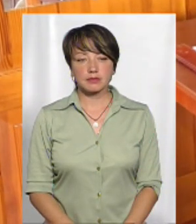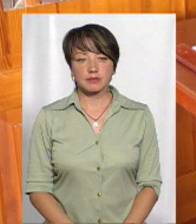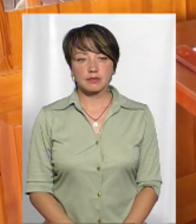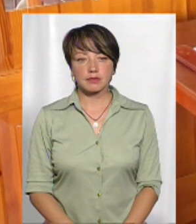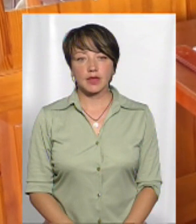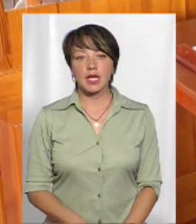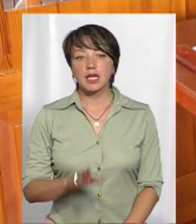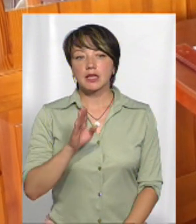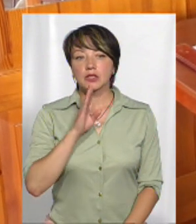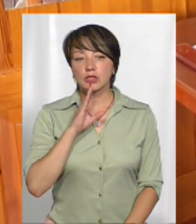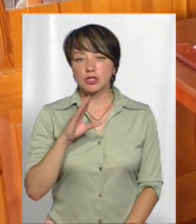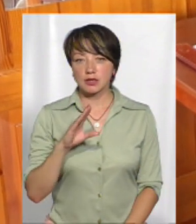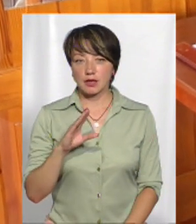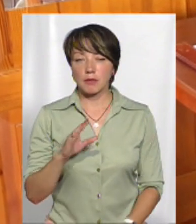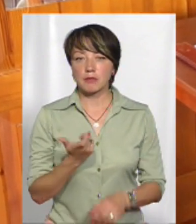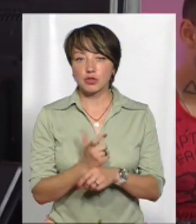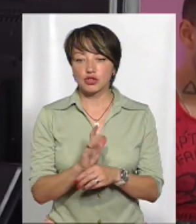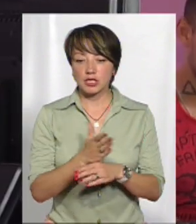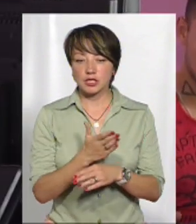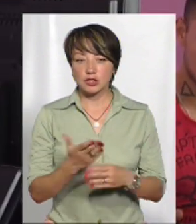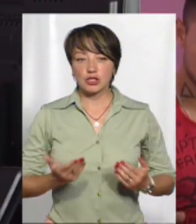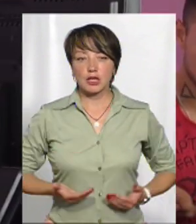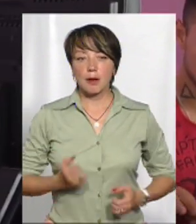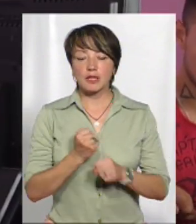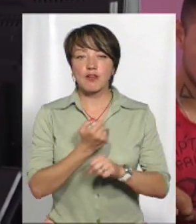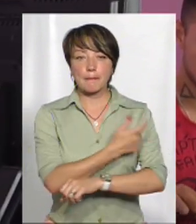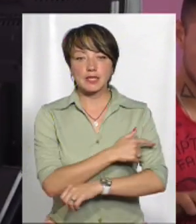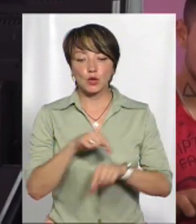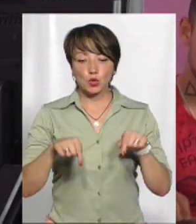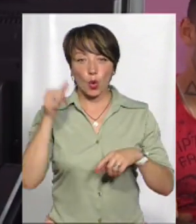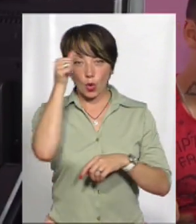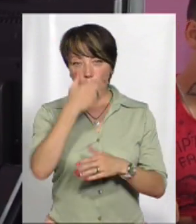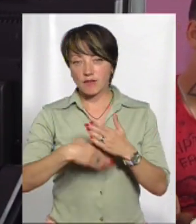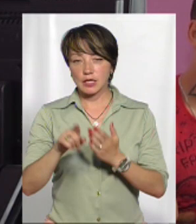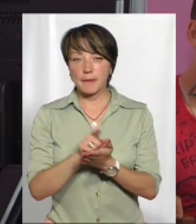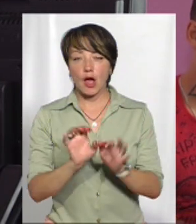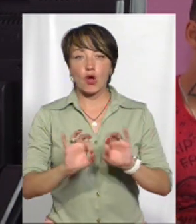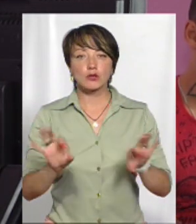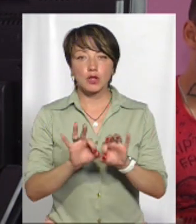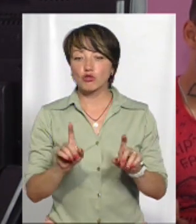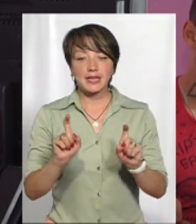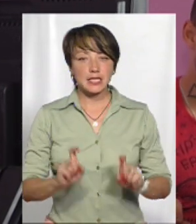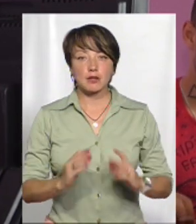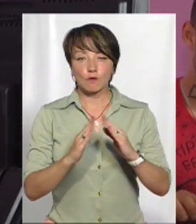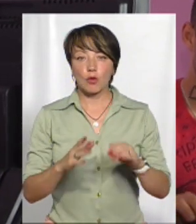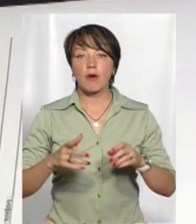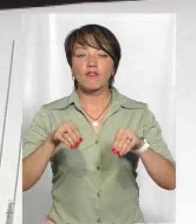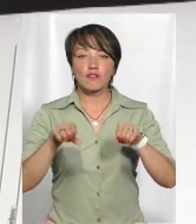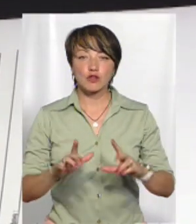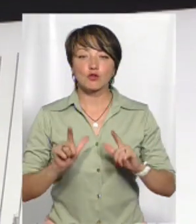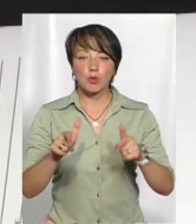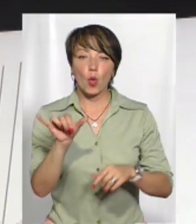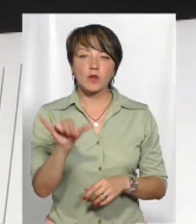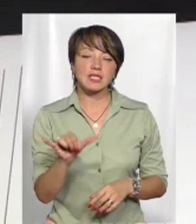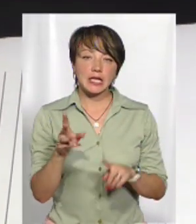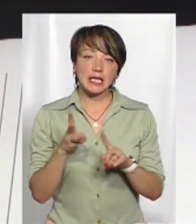Юлія Зверичук більшу частину свого життя працювала медсестрою. Цього року вийшла на пенсію. Розповідає, щоб не сидіти вдома, вирішила вступити до